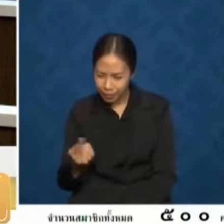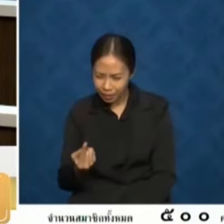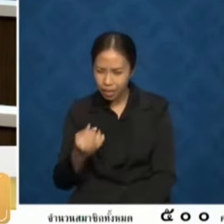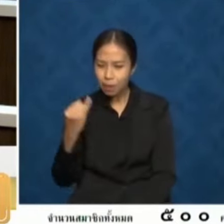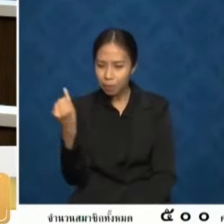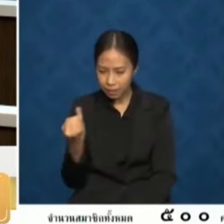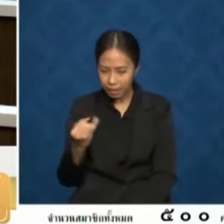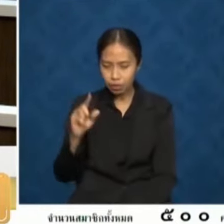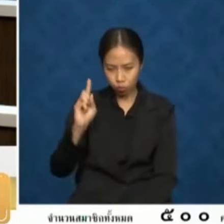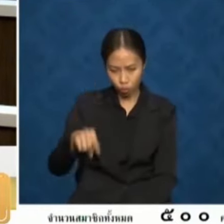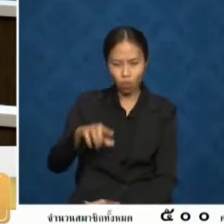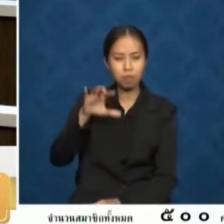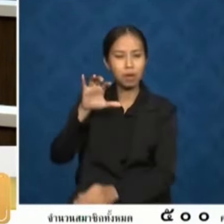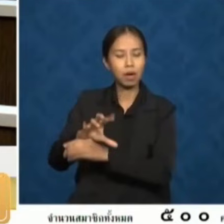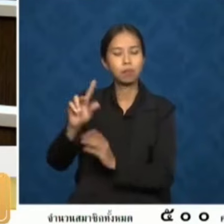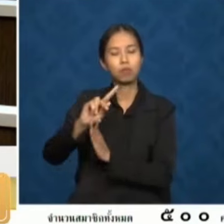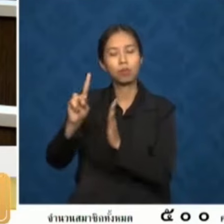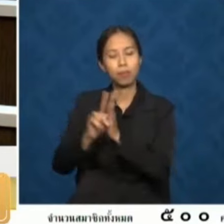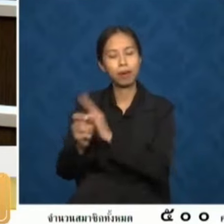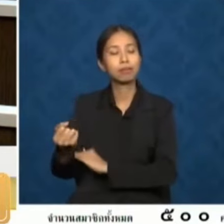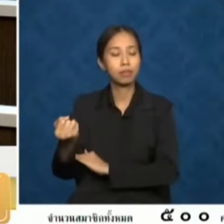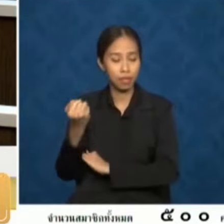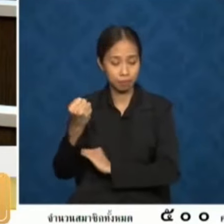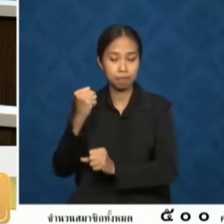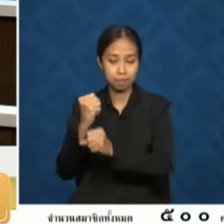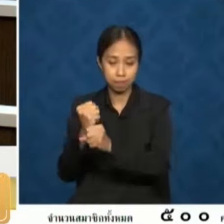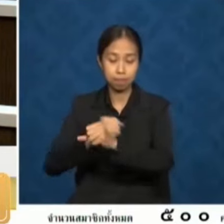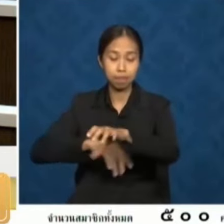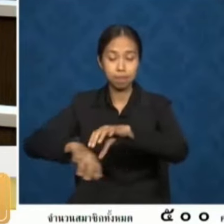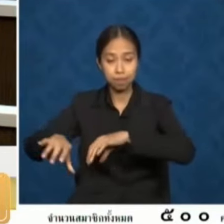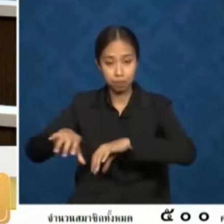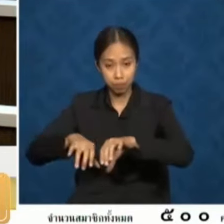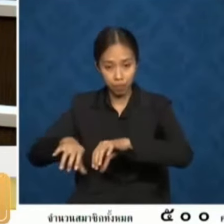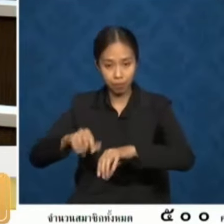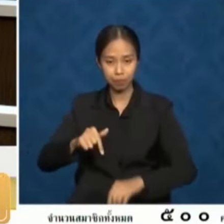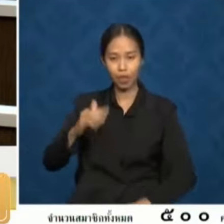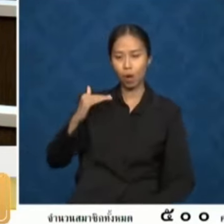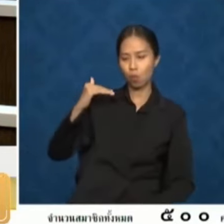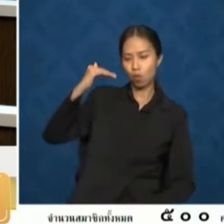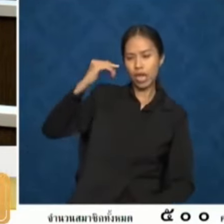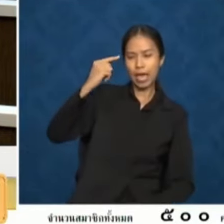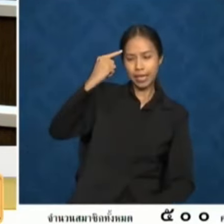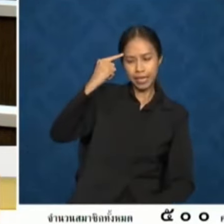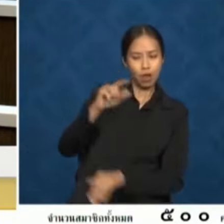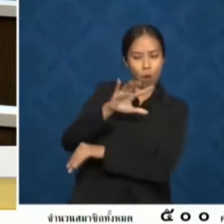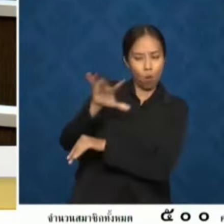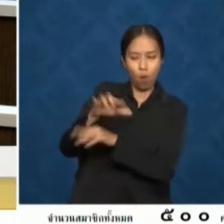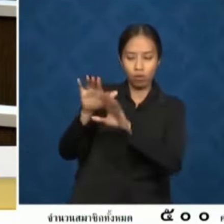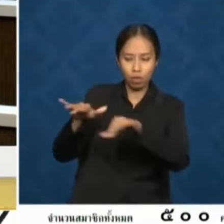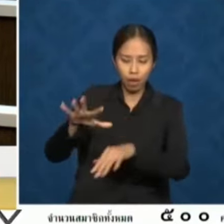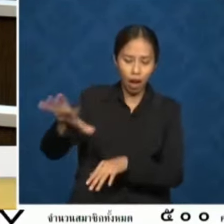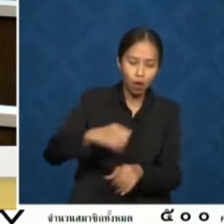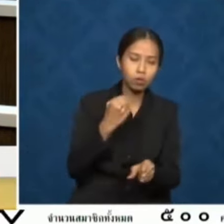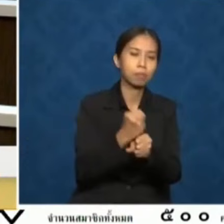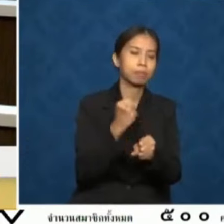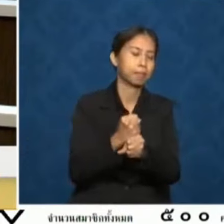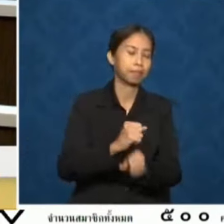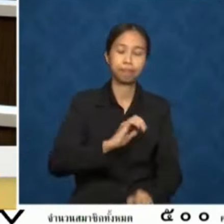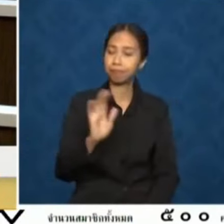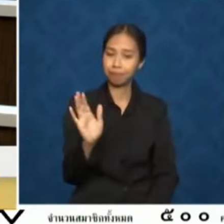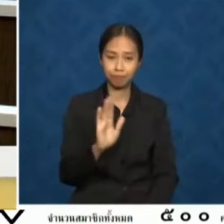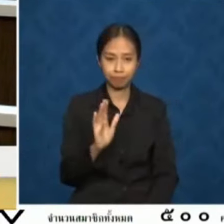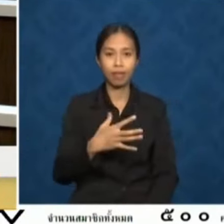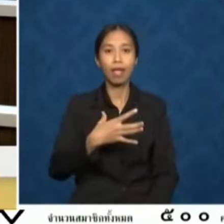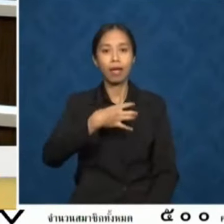วจต้องมาชับคับใช้กฎหมายอย่างเข้มงวดผู้ใหญ่อย่าเอาประโยชน์จากเด็กอย่าเอาเด็กเป็นตัวประกันอย